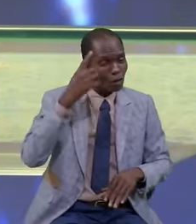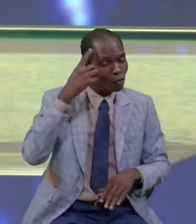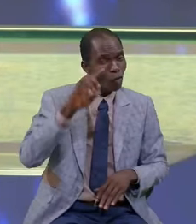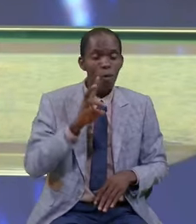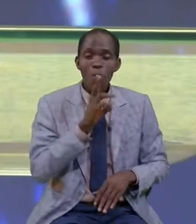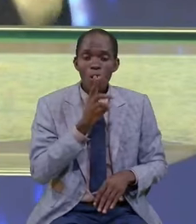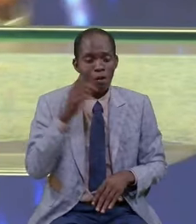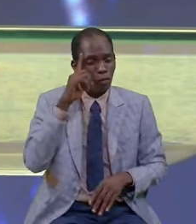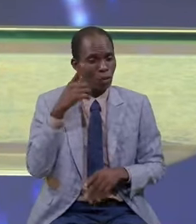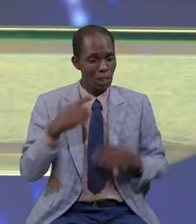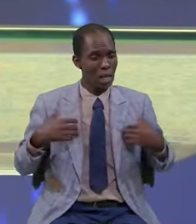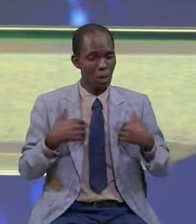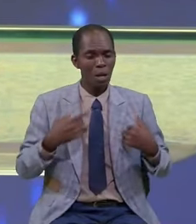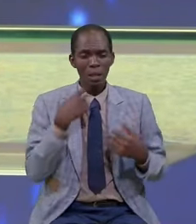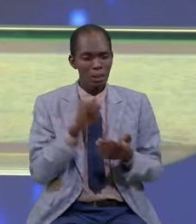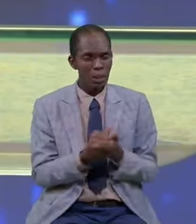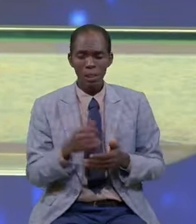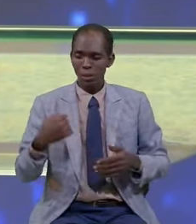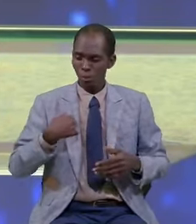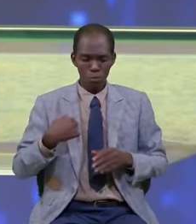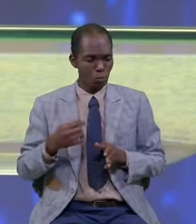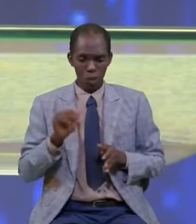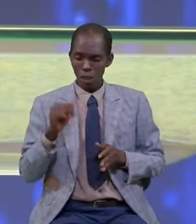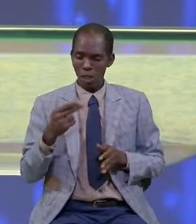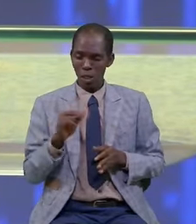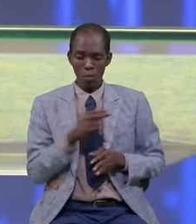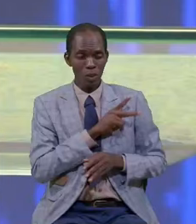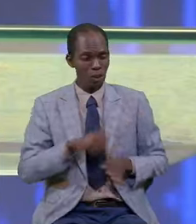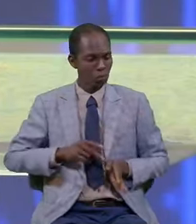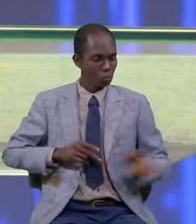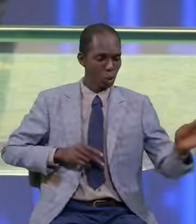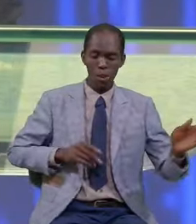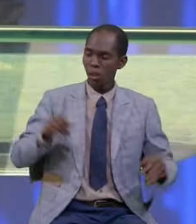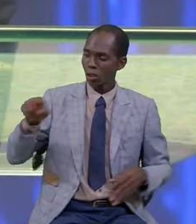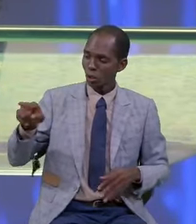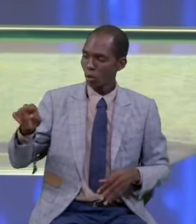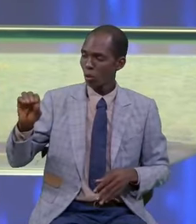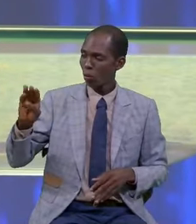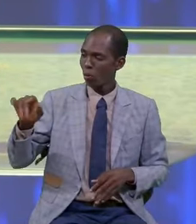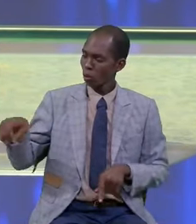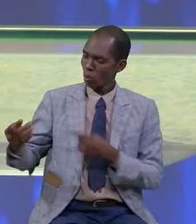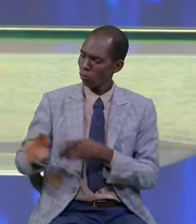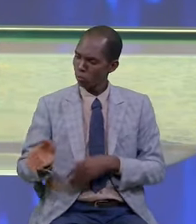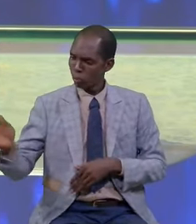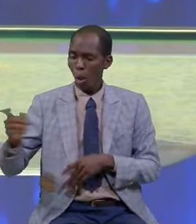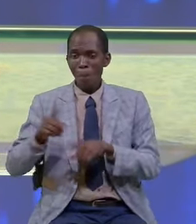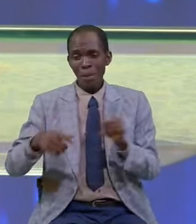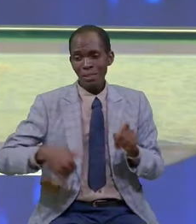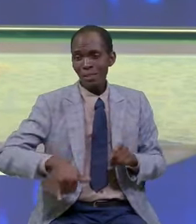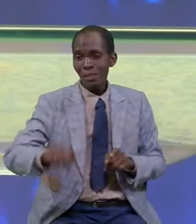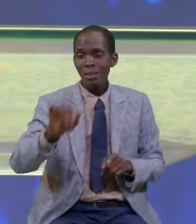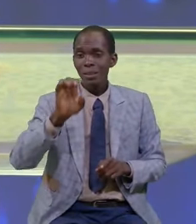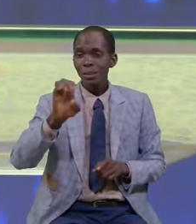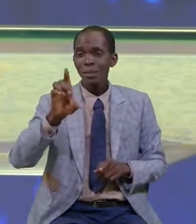que moi je vais ici, toi va là-bas. Et Élie n'avait pas peur et dit, va dire à